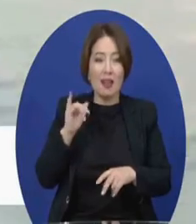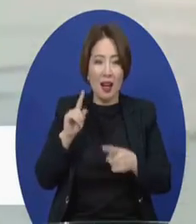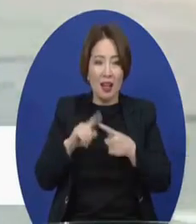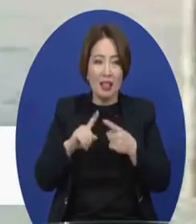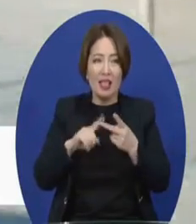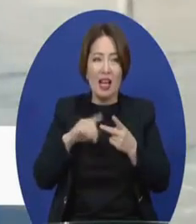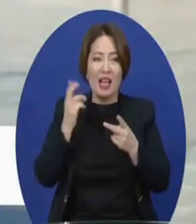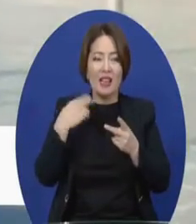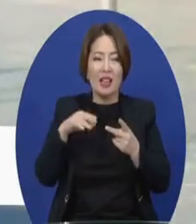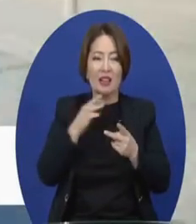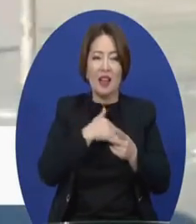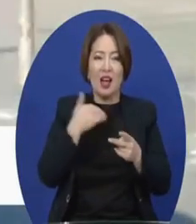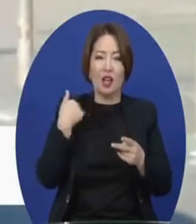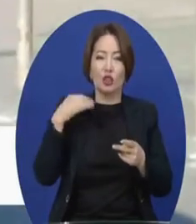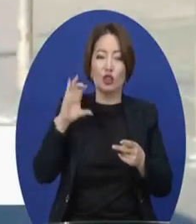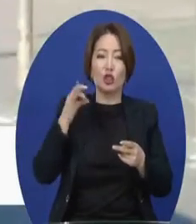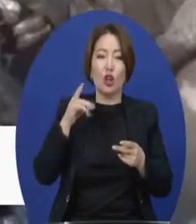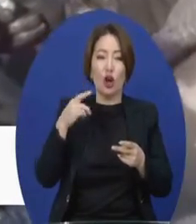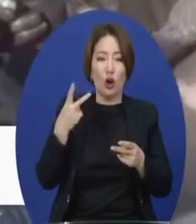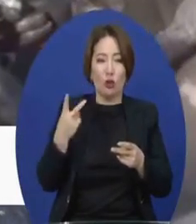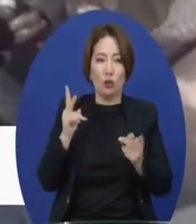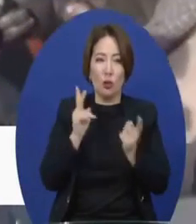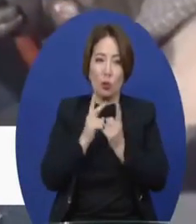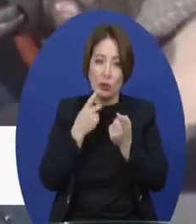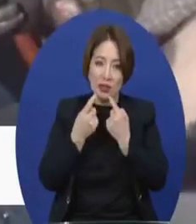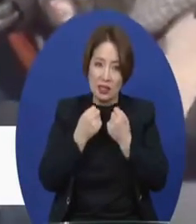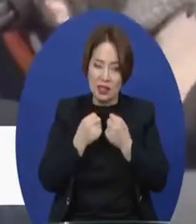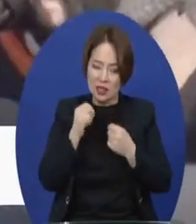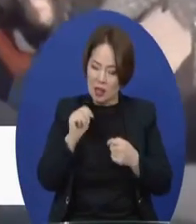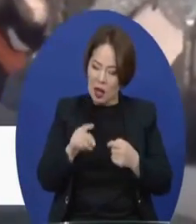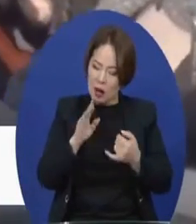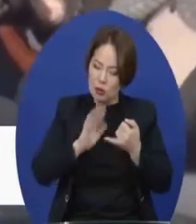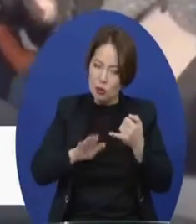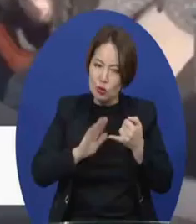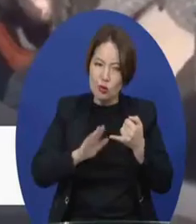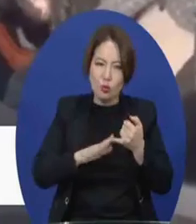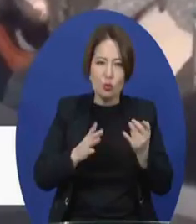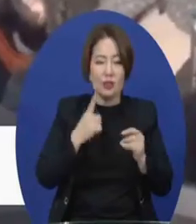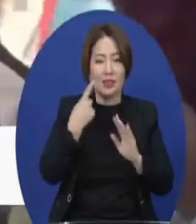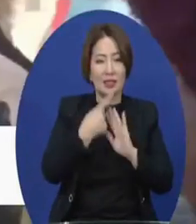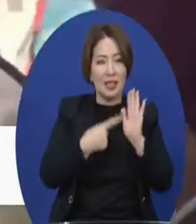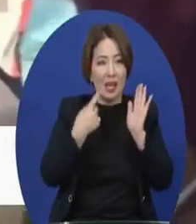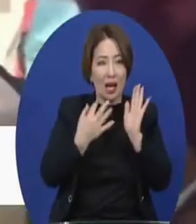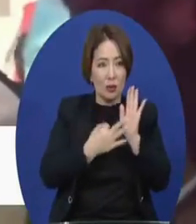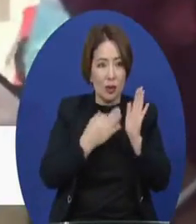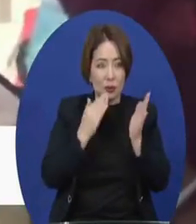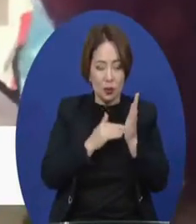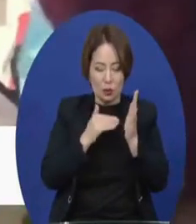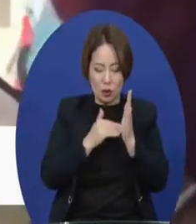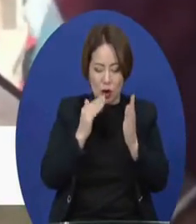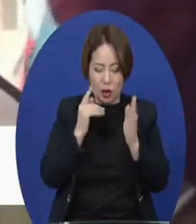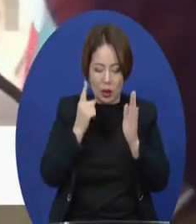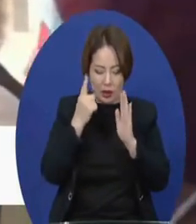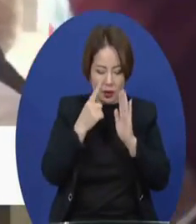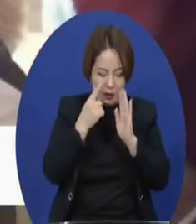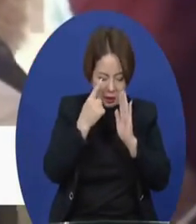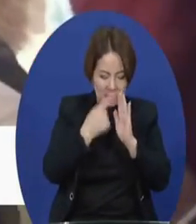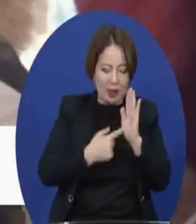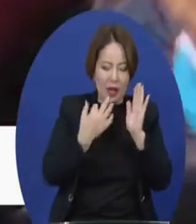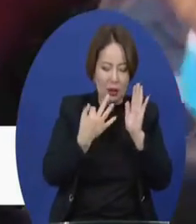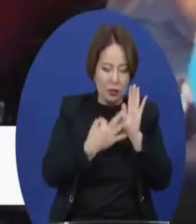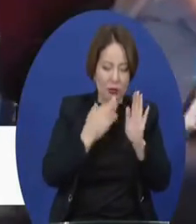солонго нар Ганбаатар гишүүнтэй уулзах үеэр хэллээ. За энэ үеэр хамгийн сүүлд буюу энэ сарын 18-ны өдөр хөрөнгө оруулагч талаас авсан мэдээллийг мөн танилцууллаа.